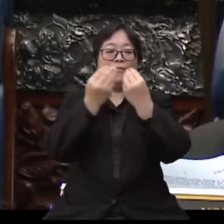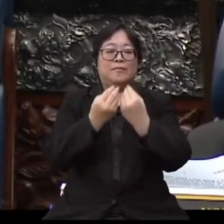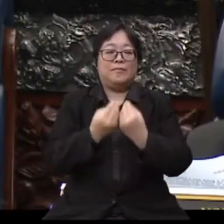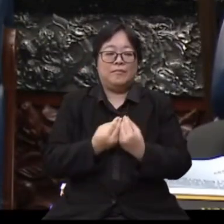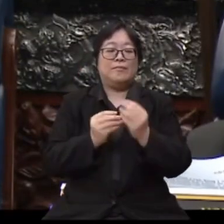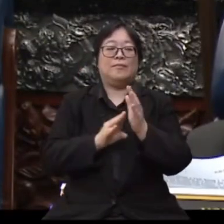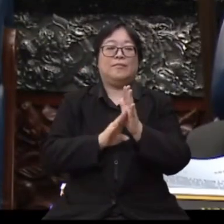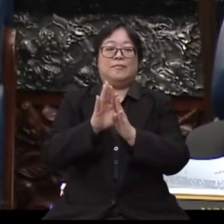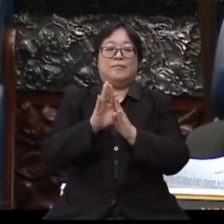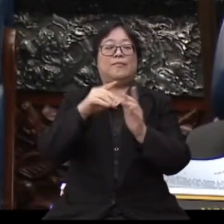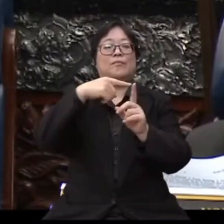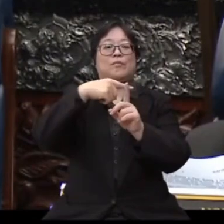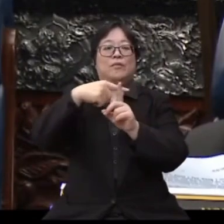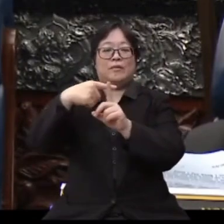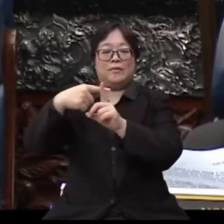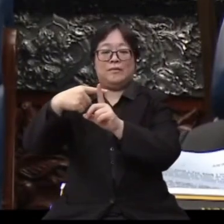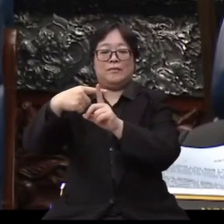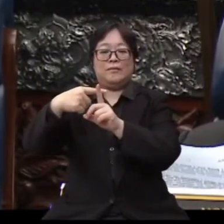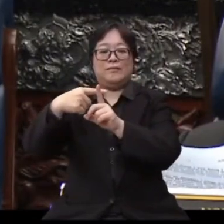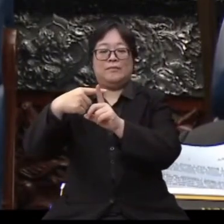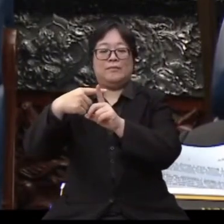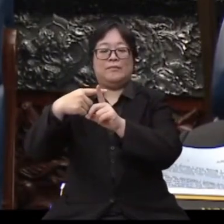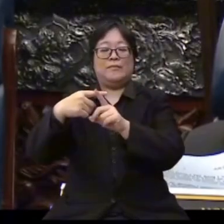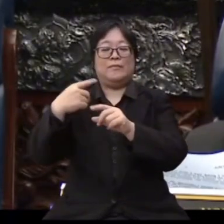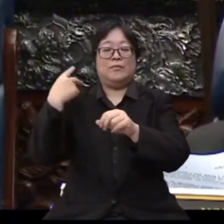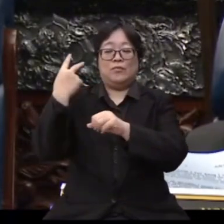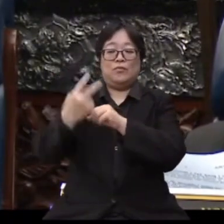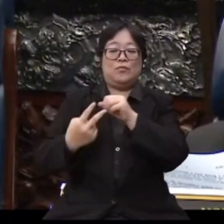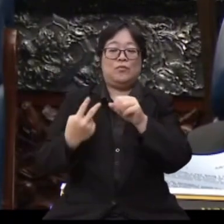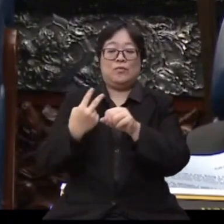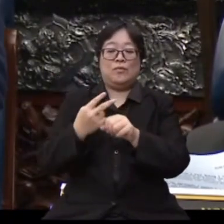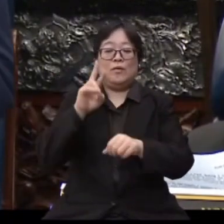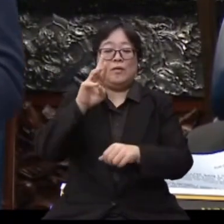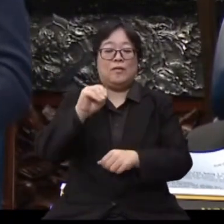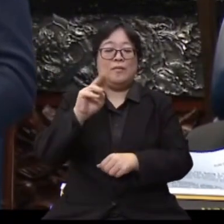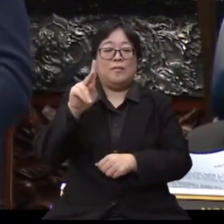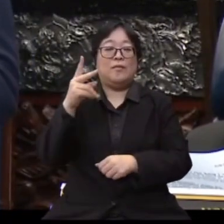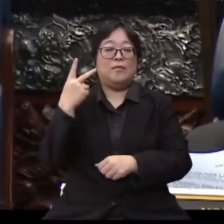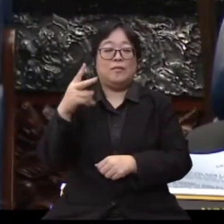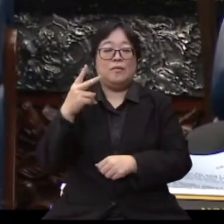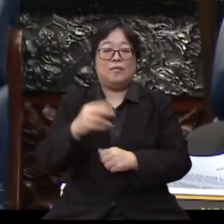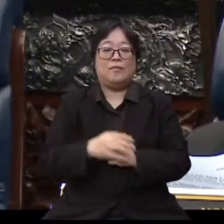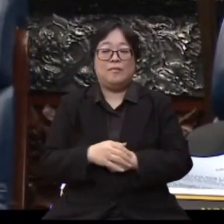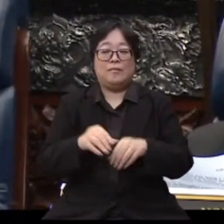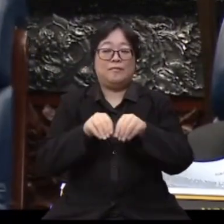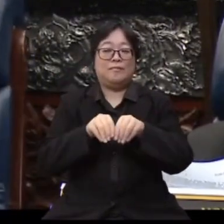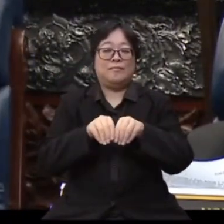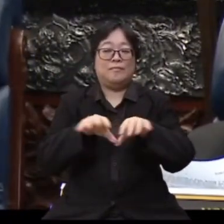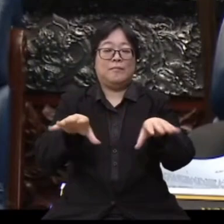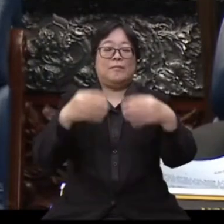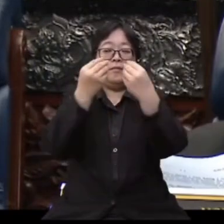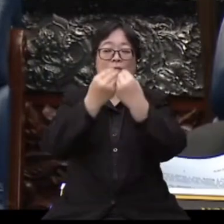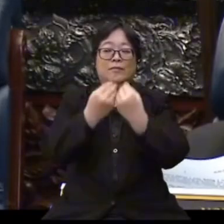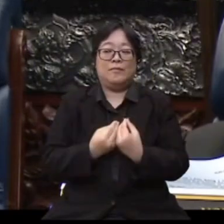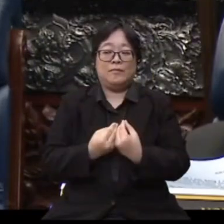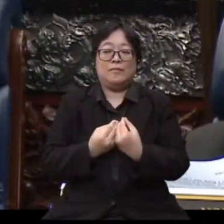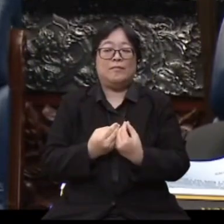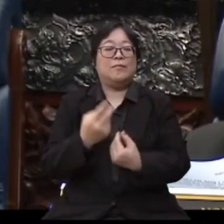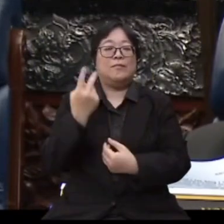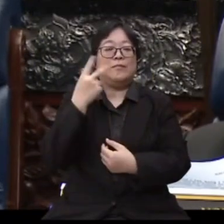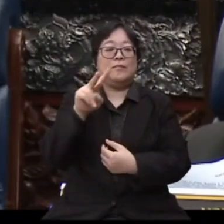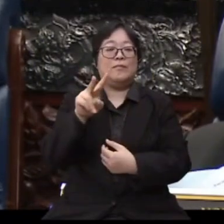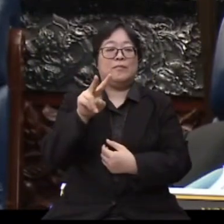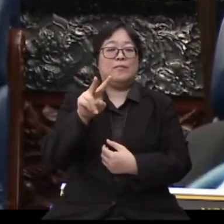mencatatkan pertumbuhan positif dalam 2 tahun pertama RMK12 berkembang pada kadar sebanyak